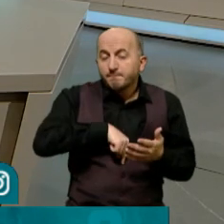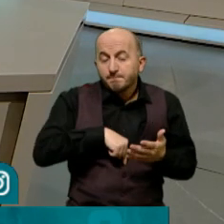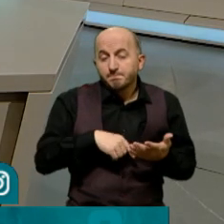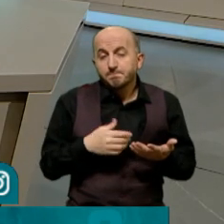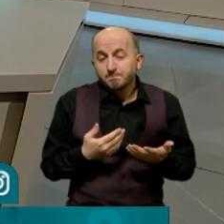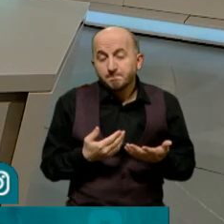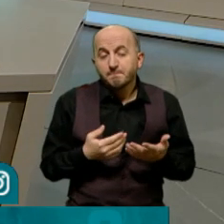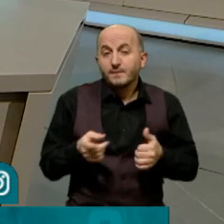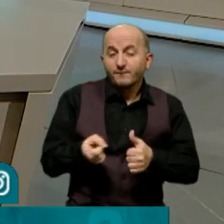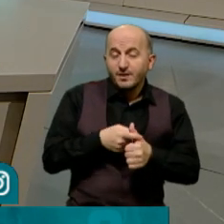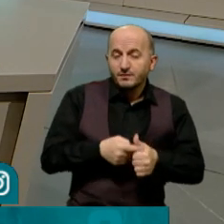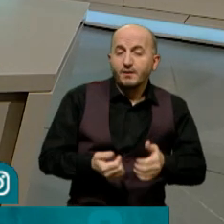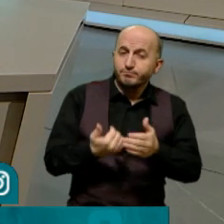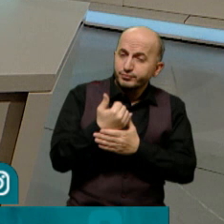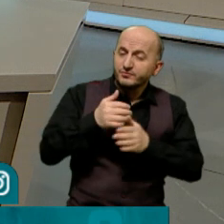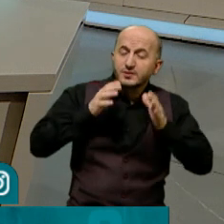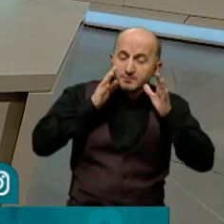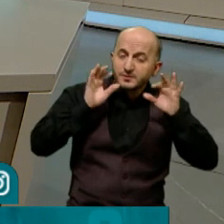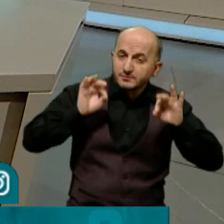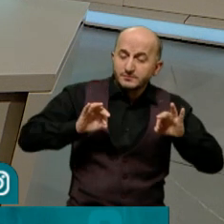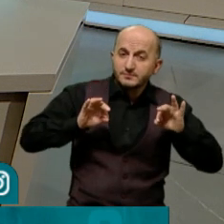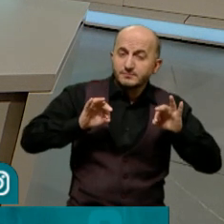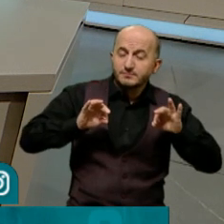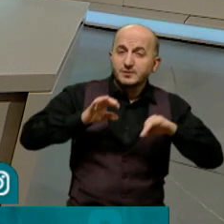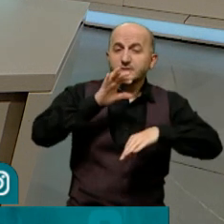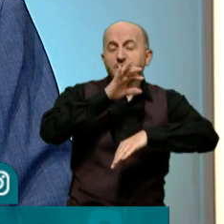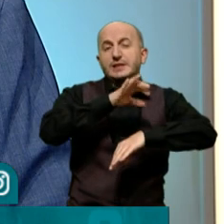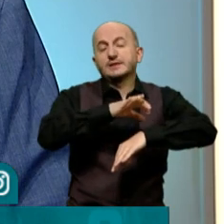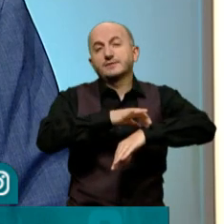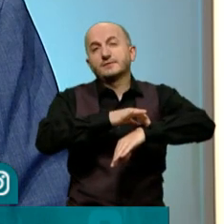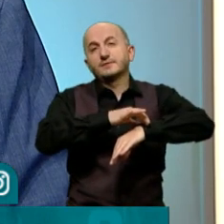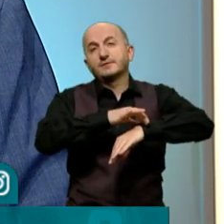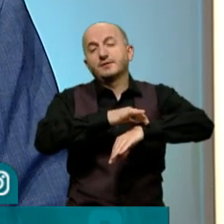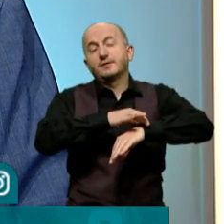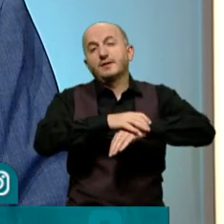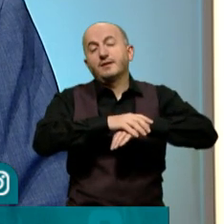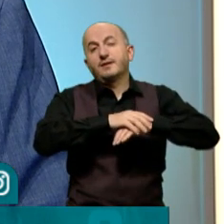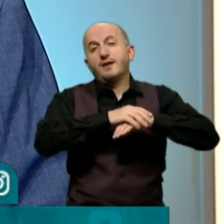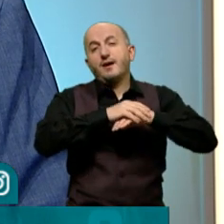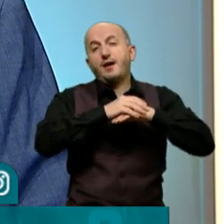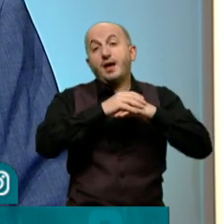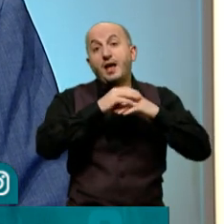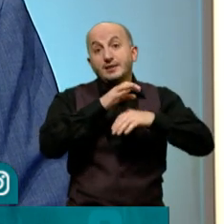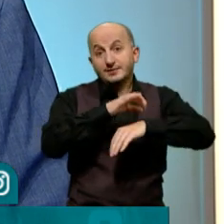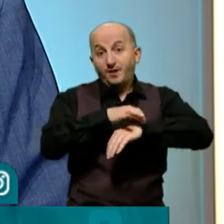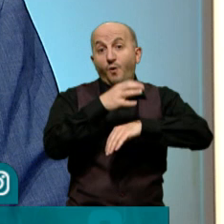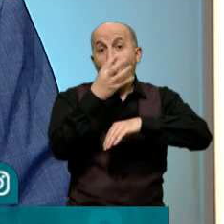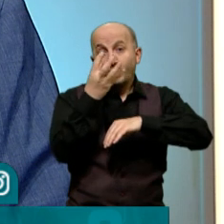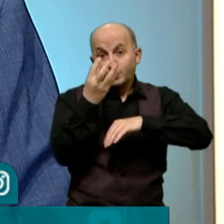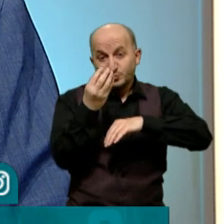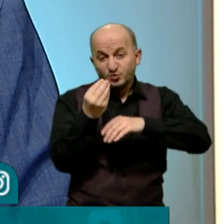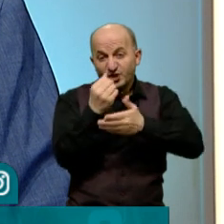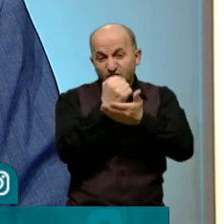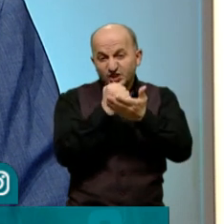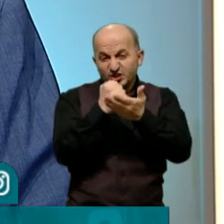evvela namazdan, abdestten başlayalım. Evet. Tabii yani hastalıklar hastalanınca onlara